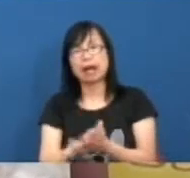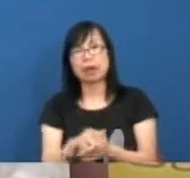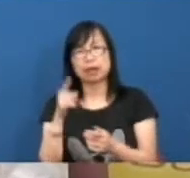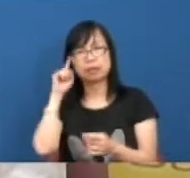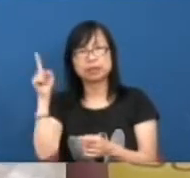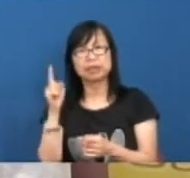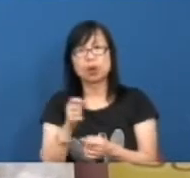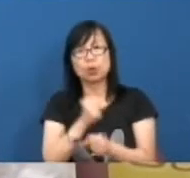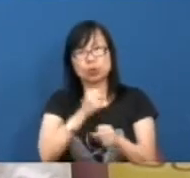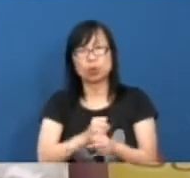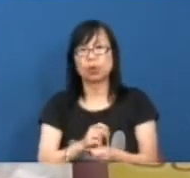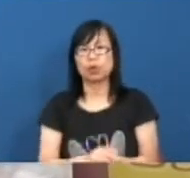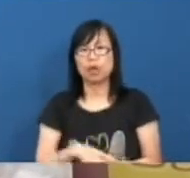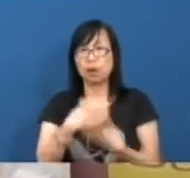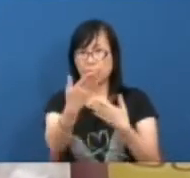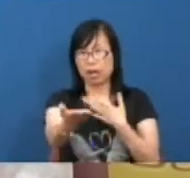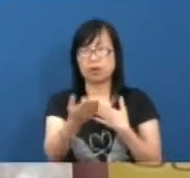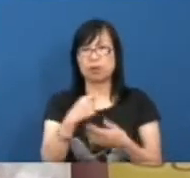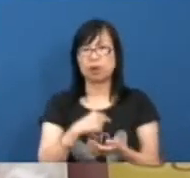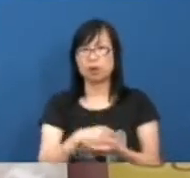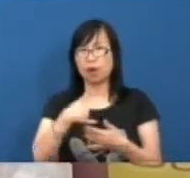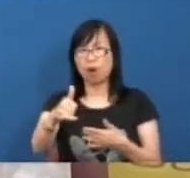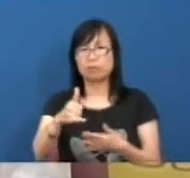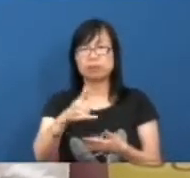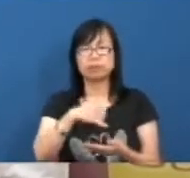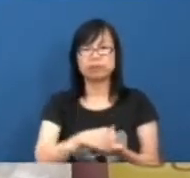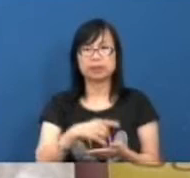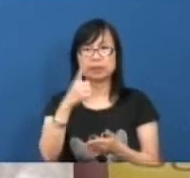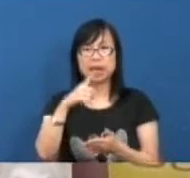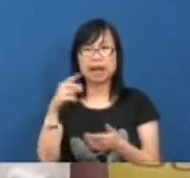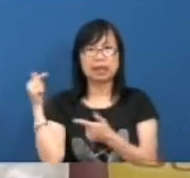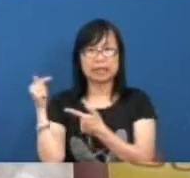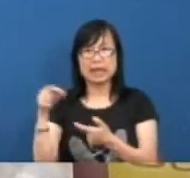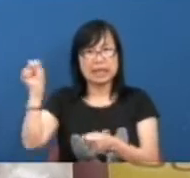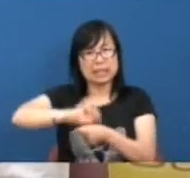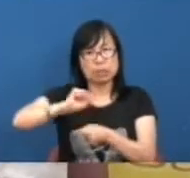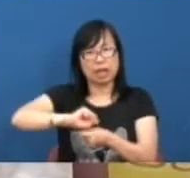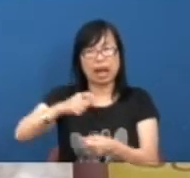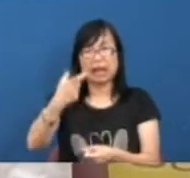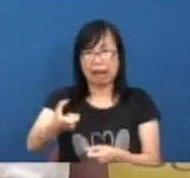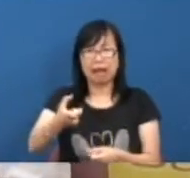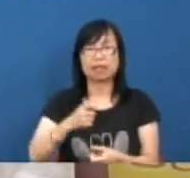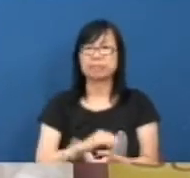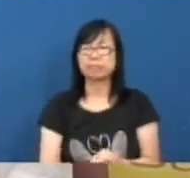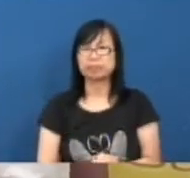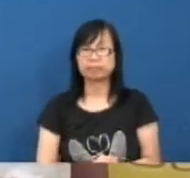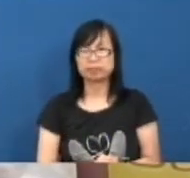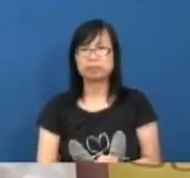雜。你有你去干，照加价。